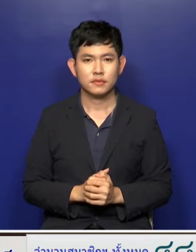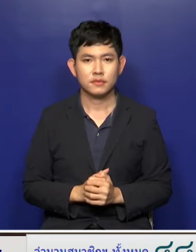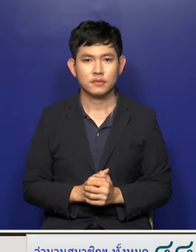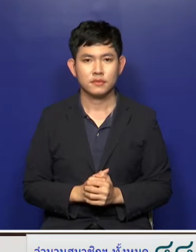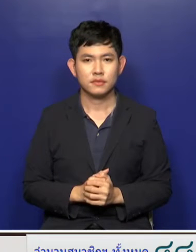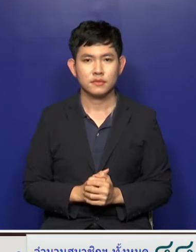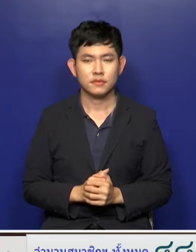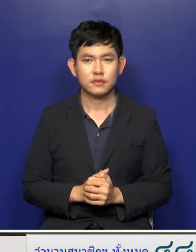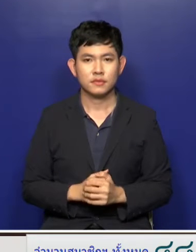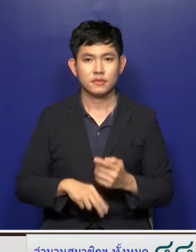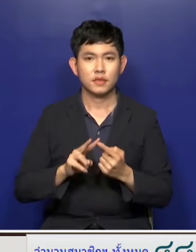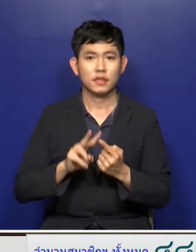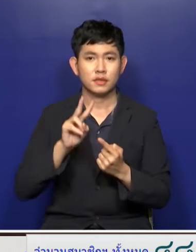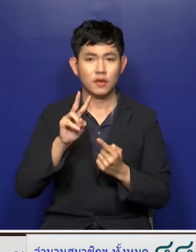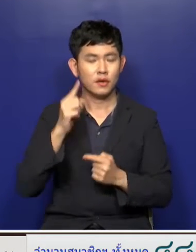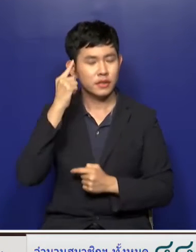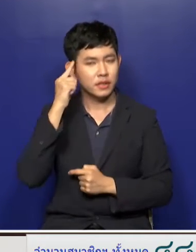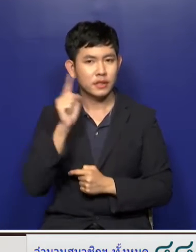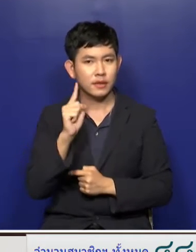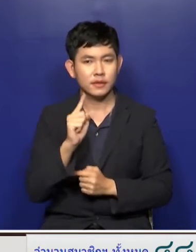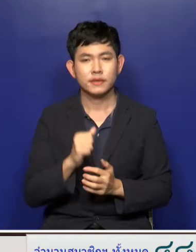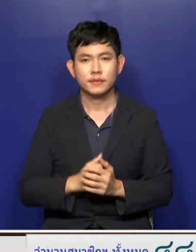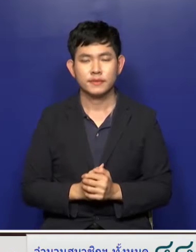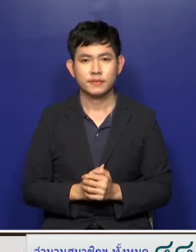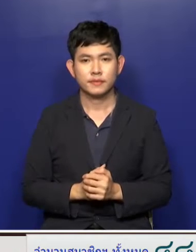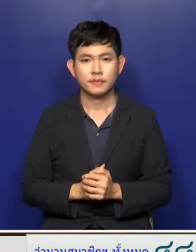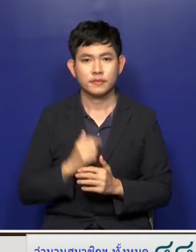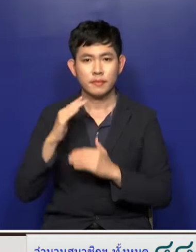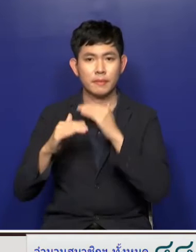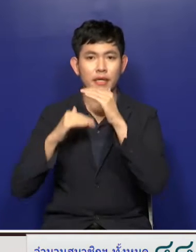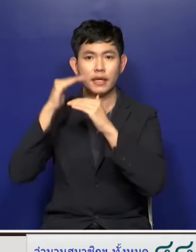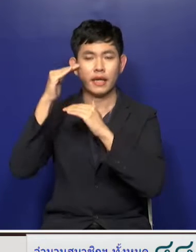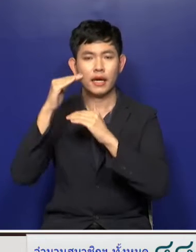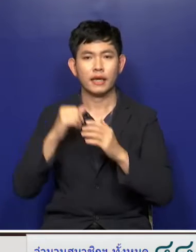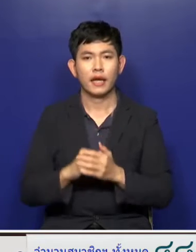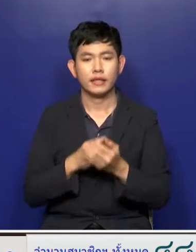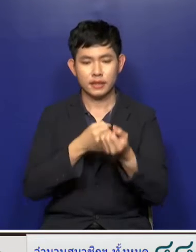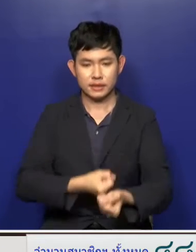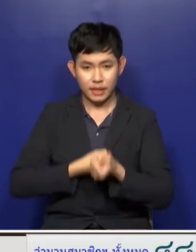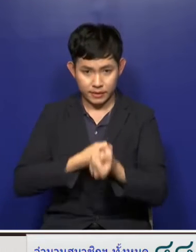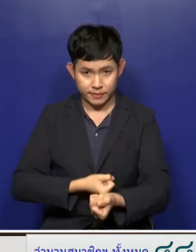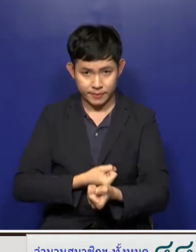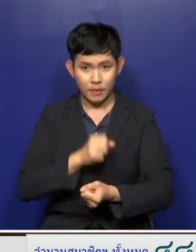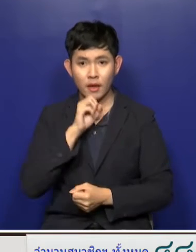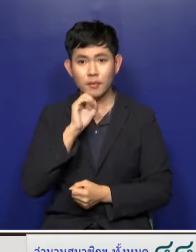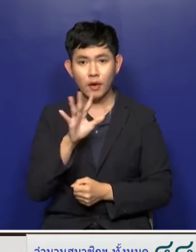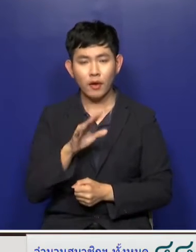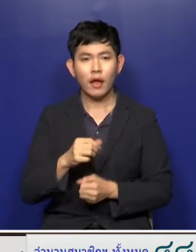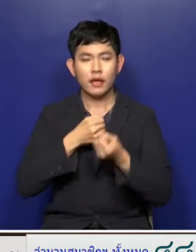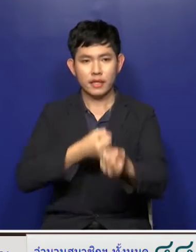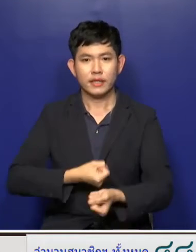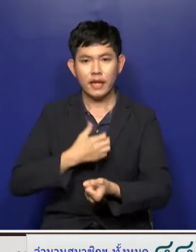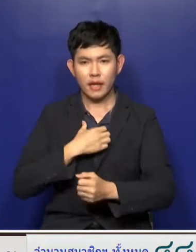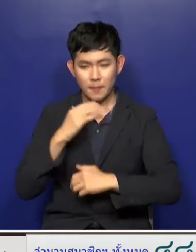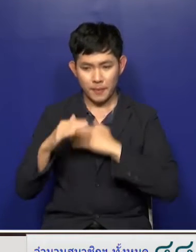เรื่องที่สองที่ผมอยากจะมีคามเห็นร่วม ก็คือเรื่องการพัฒนาการเกศท่บอกวาการเกษรท่านจะพัฒน